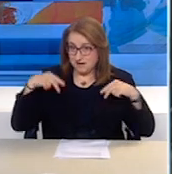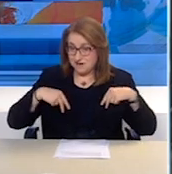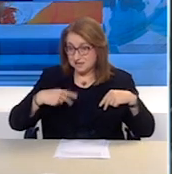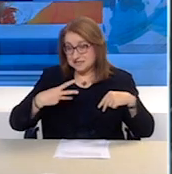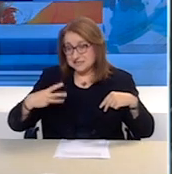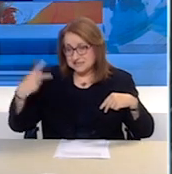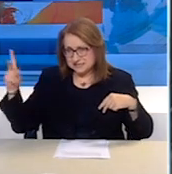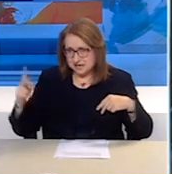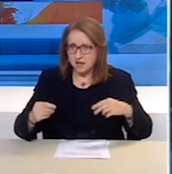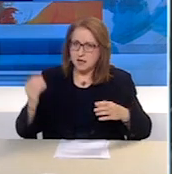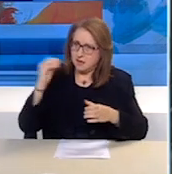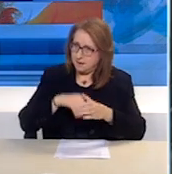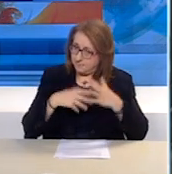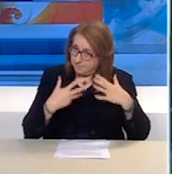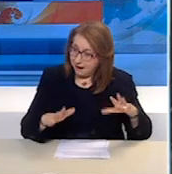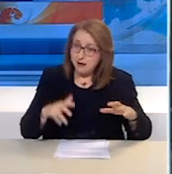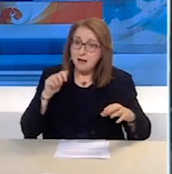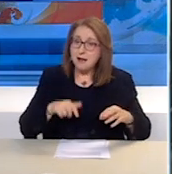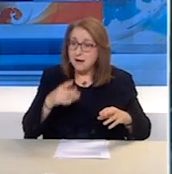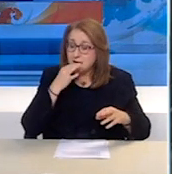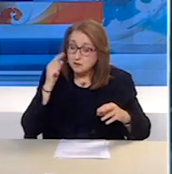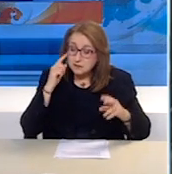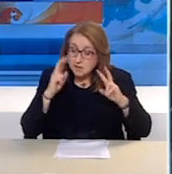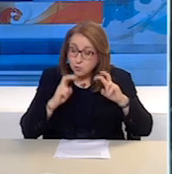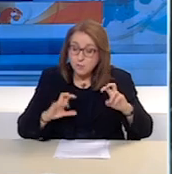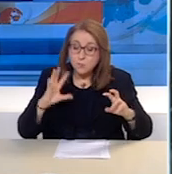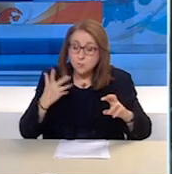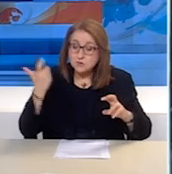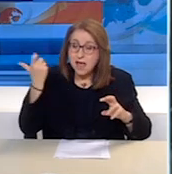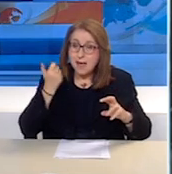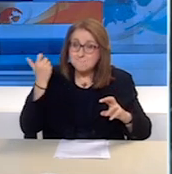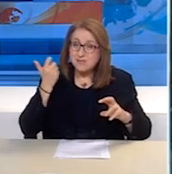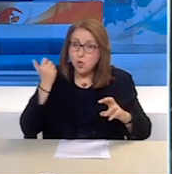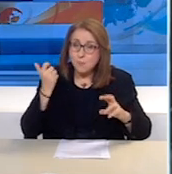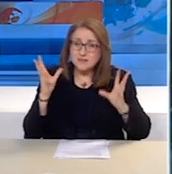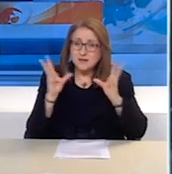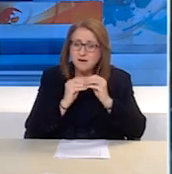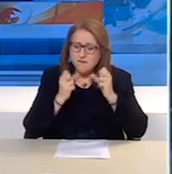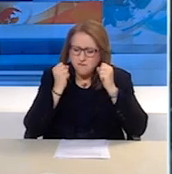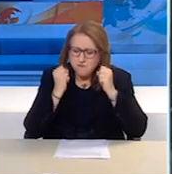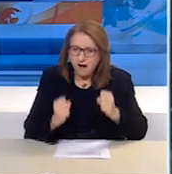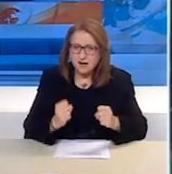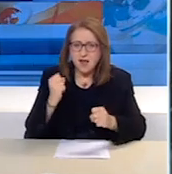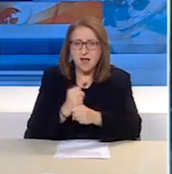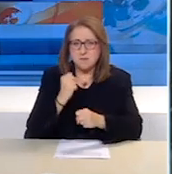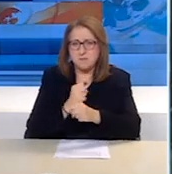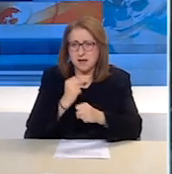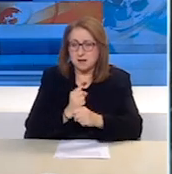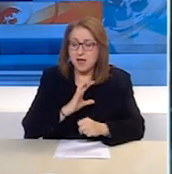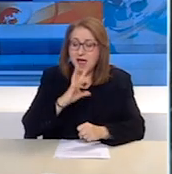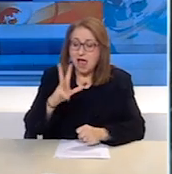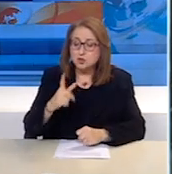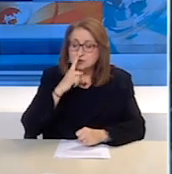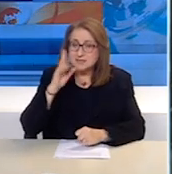αξιολογήσει η χορήγηση βαρέων και ανθυγιεινών επιδομάτων στον ευρύτερο δημόσιο τομέα. Μέχρι το τέλος Ιουνίου